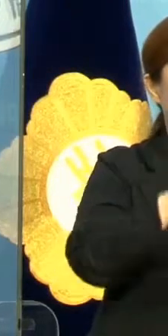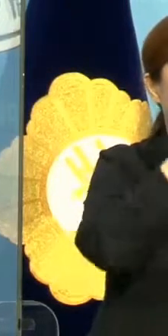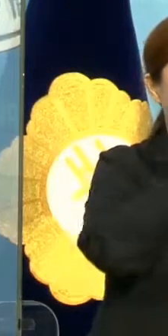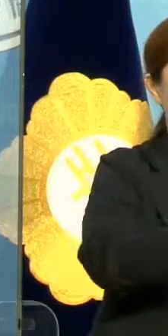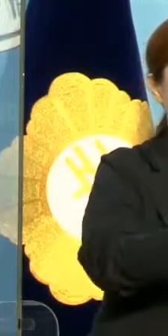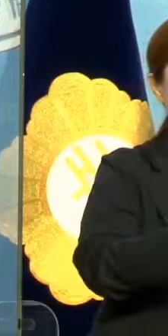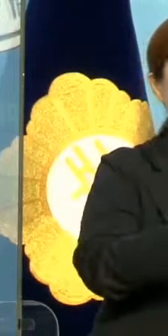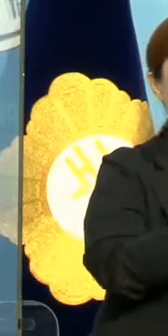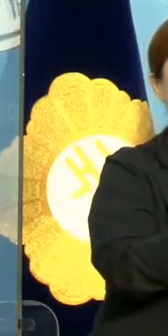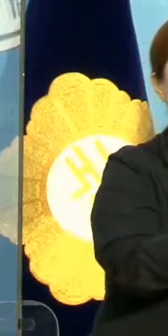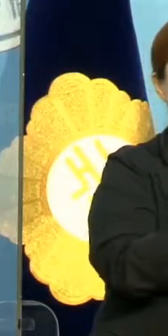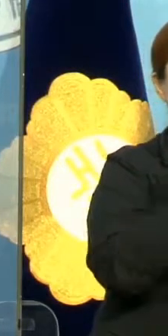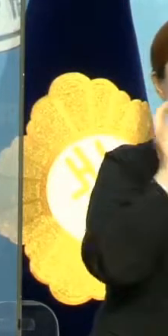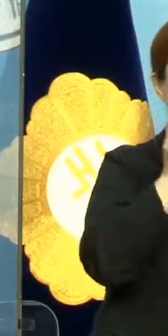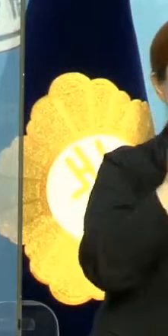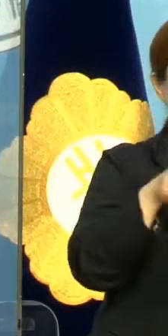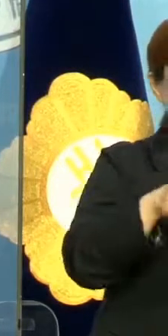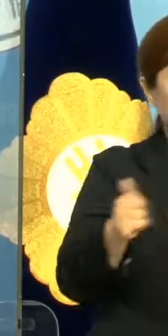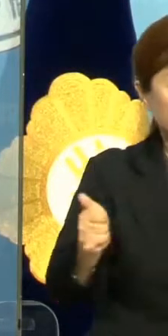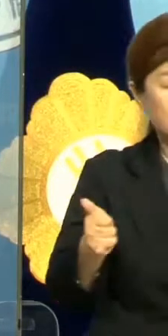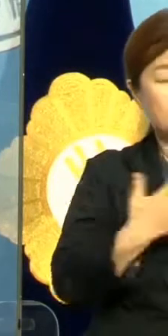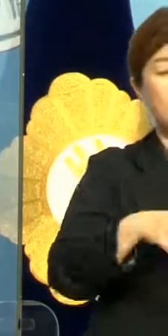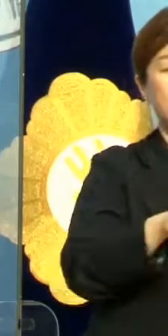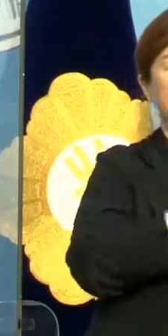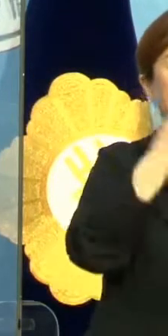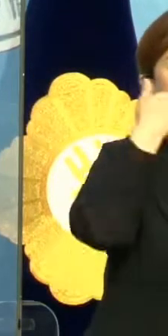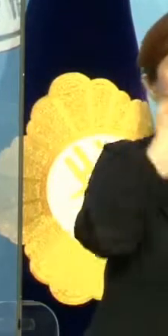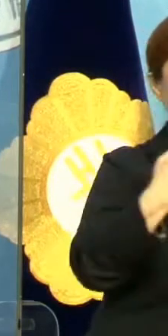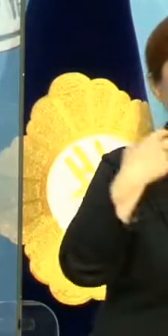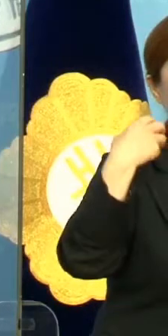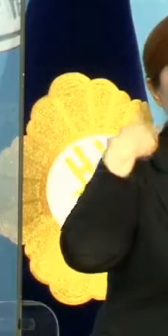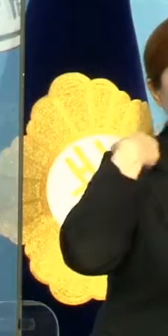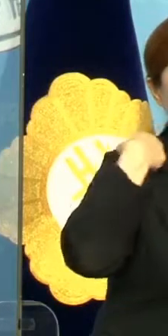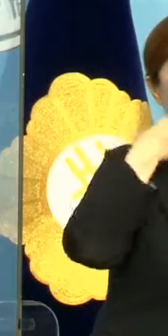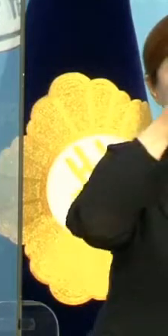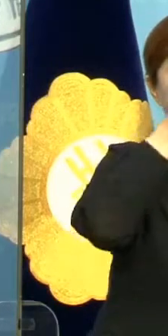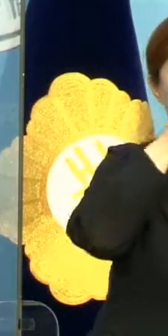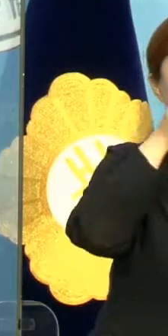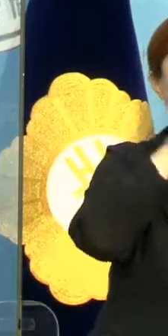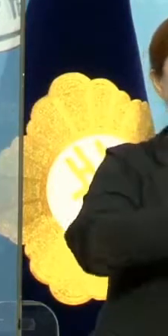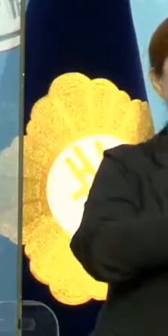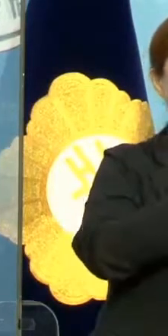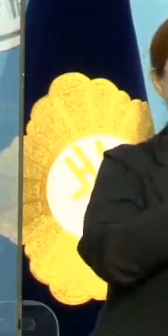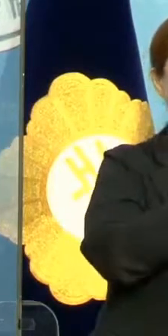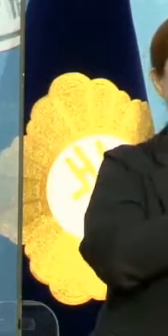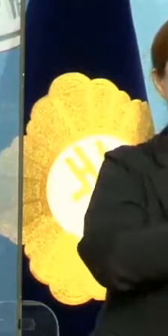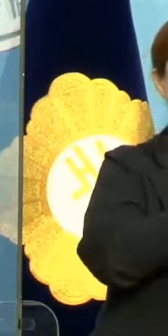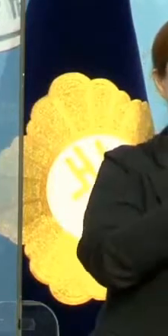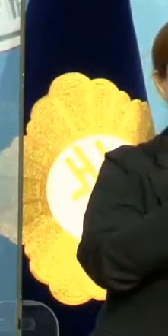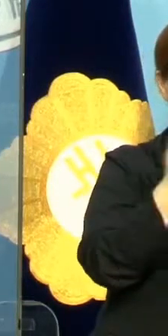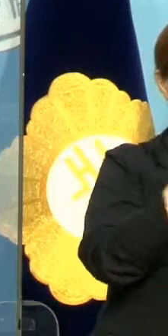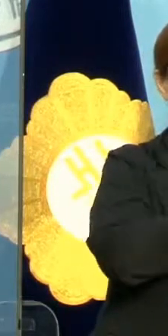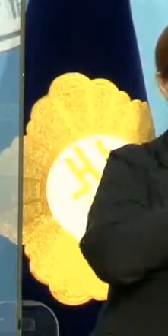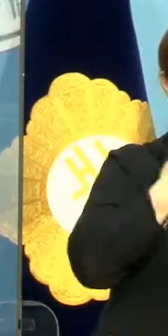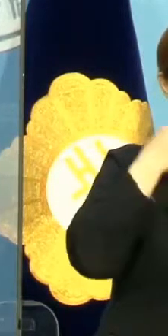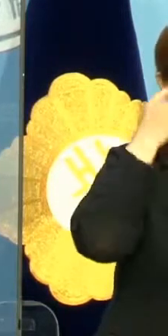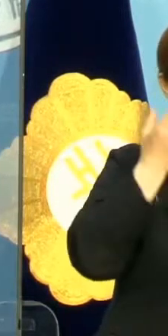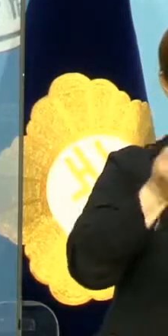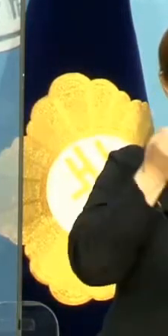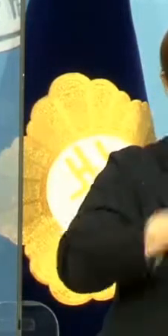직원들에 대해 누구보다도 책임감 있는 행동을 해야 할 충분한 이유가 있는 것입니다